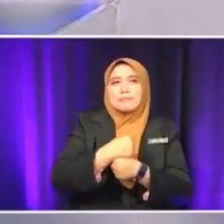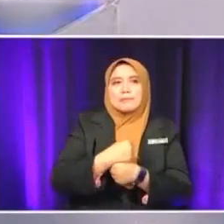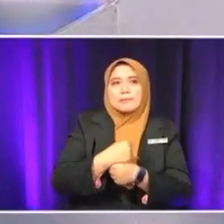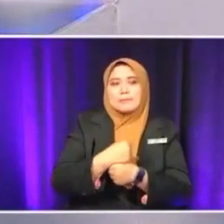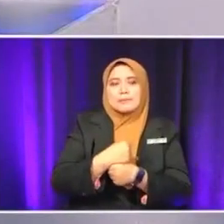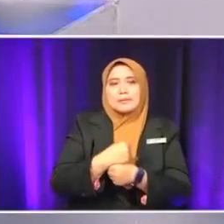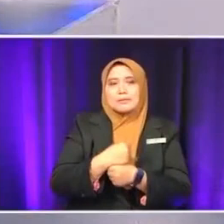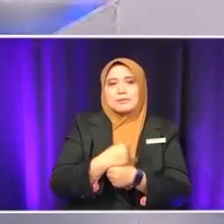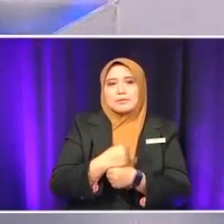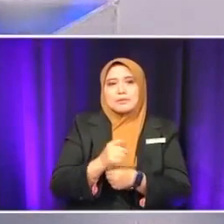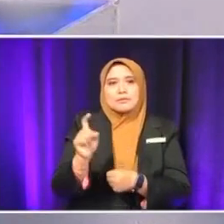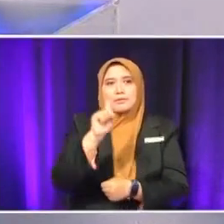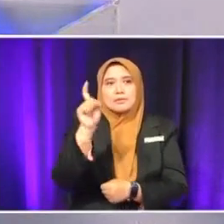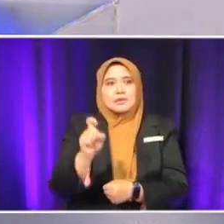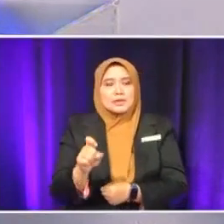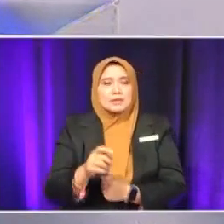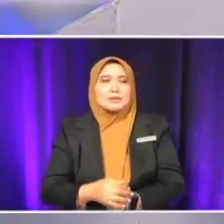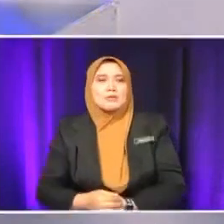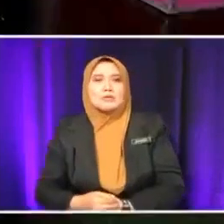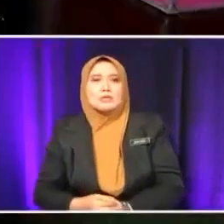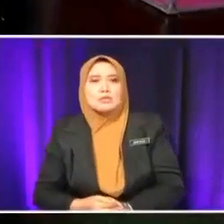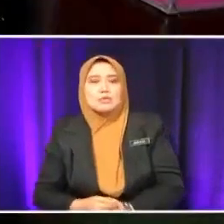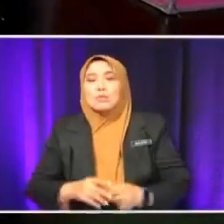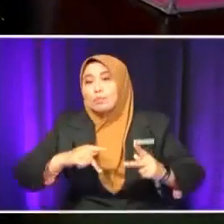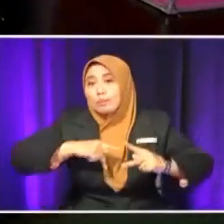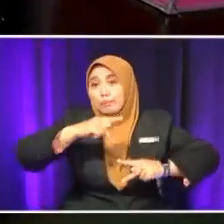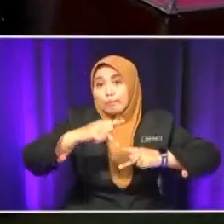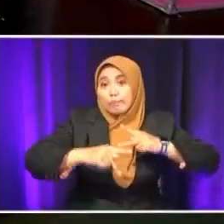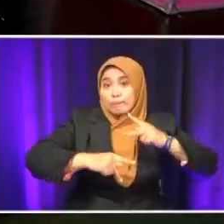dan Hani betul lah cikgu? Ya, kedua-dua betul. Maksudnya, proses dia kena buat perbandingan